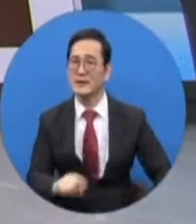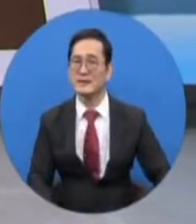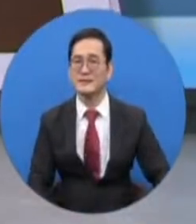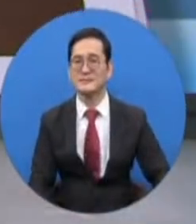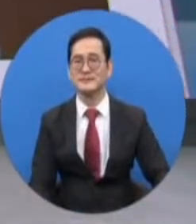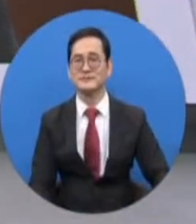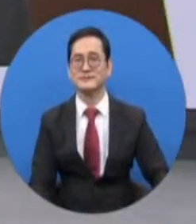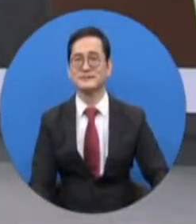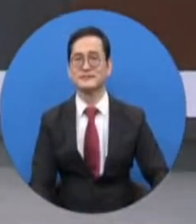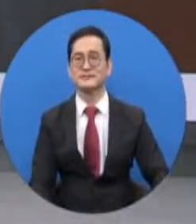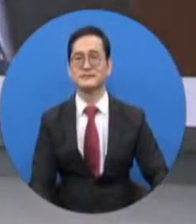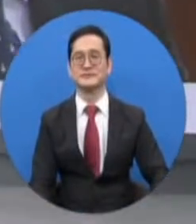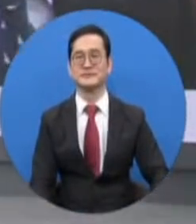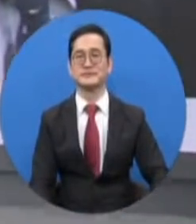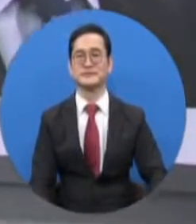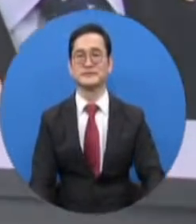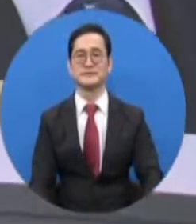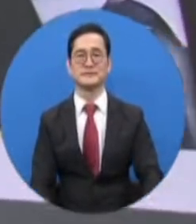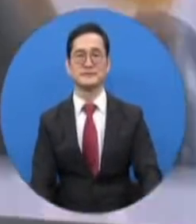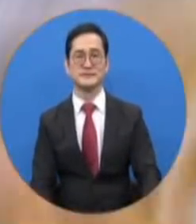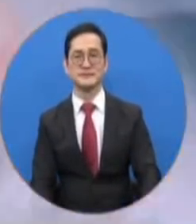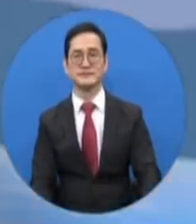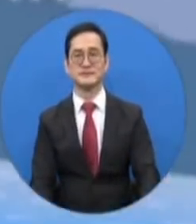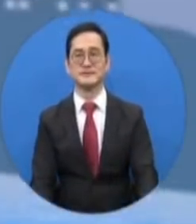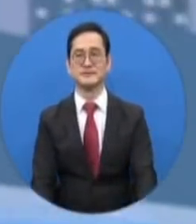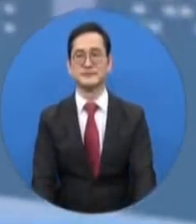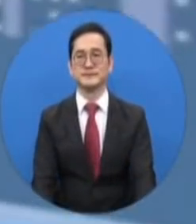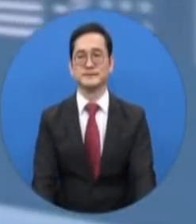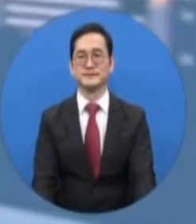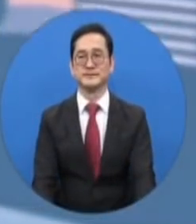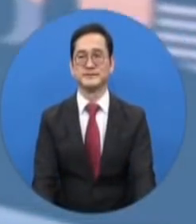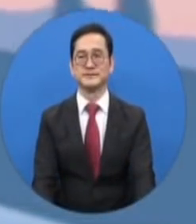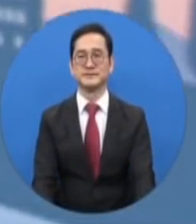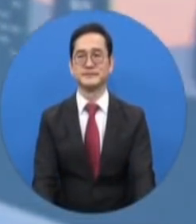나눠보겠습니다. 지금까지 신문 읽어주는 남자였습니다.